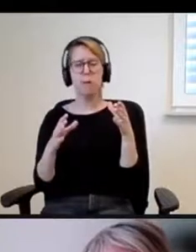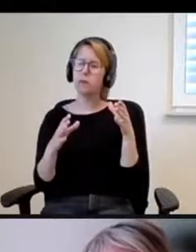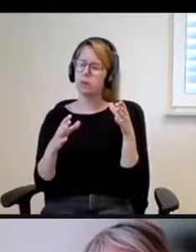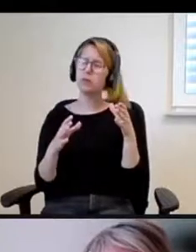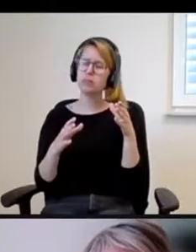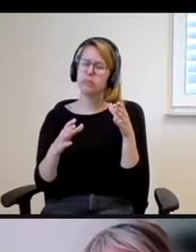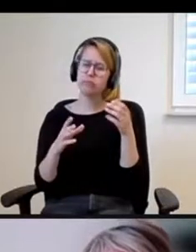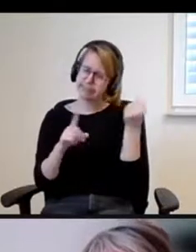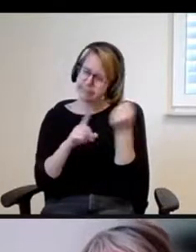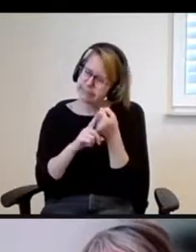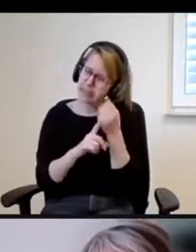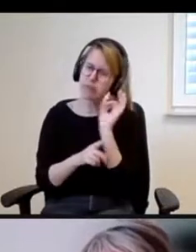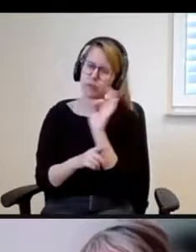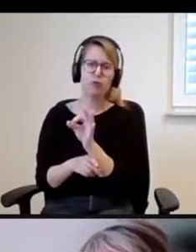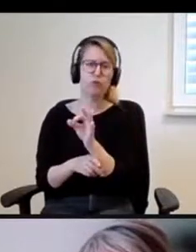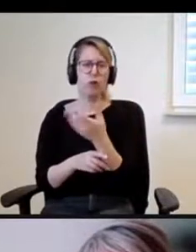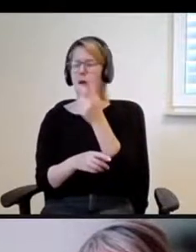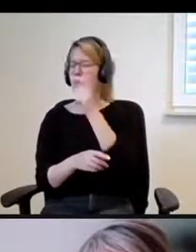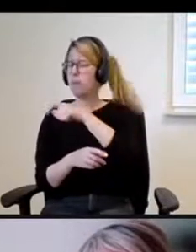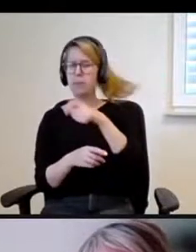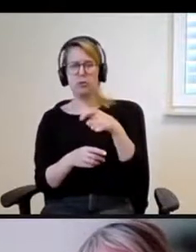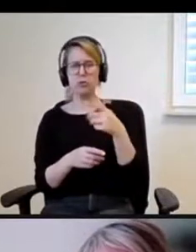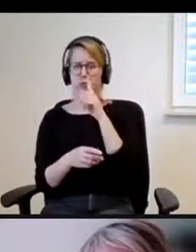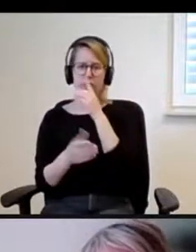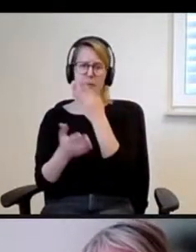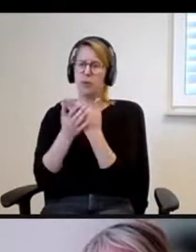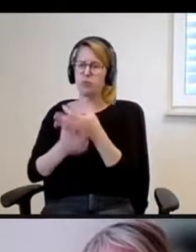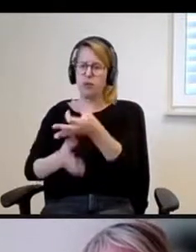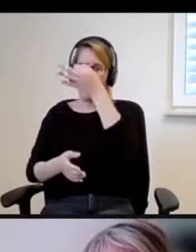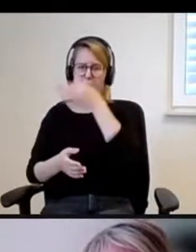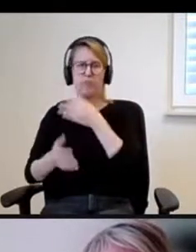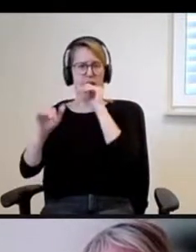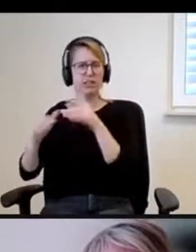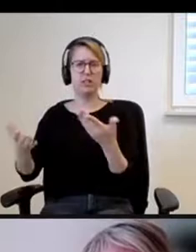est effectivement des possibilités